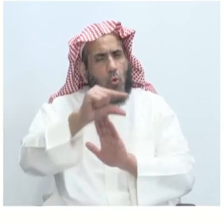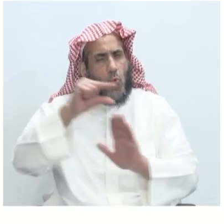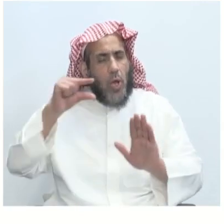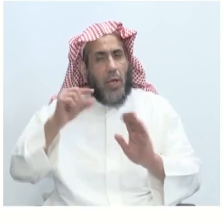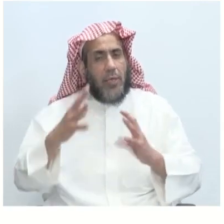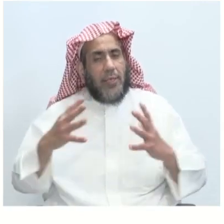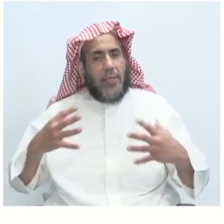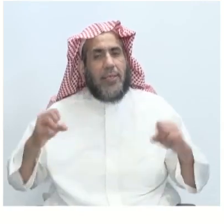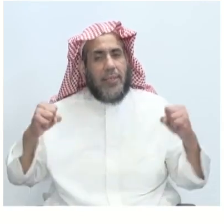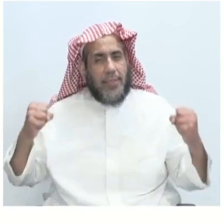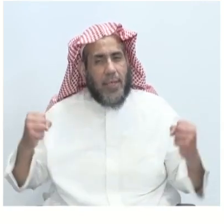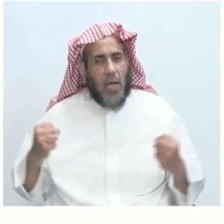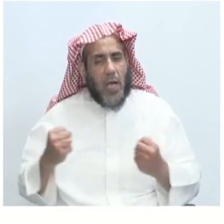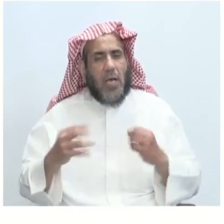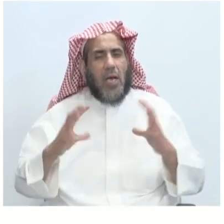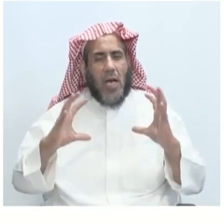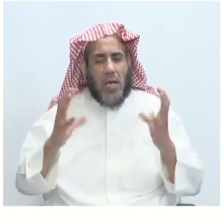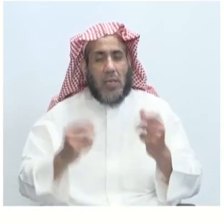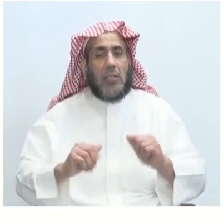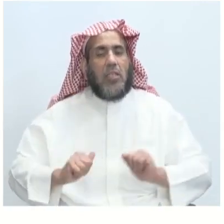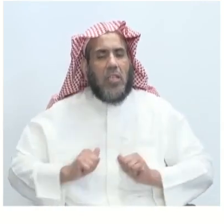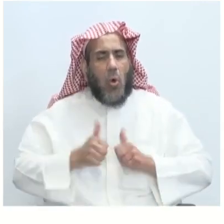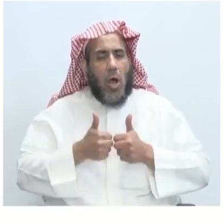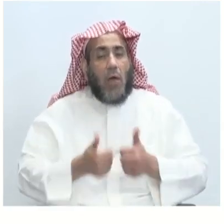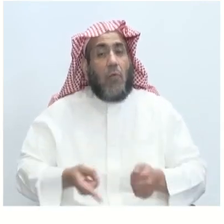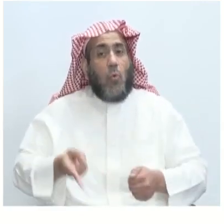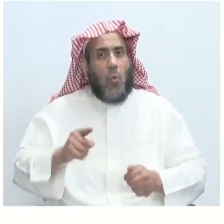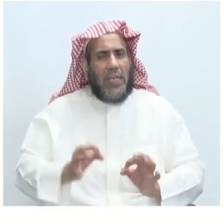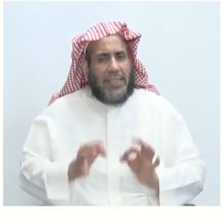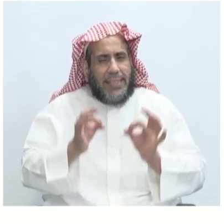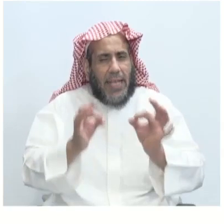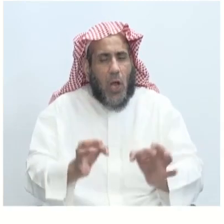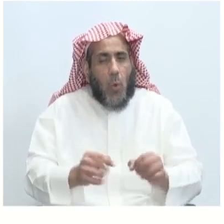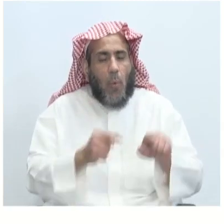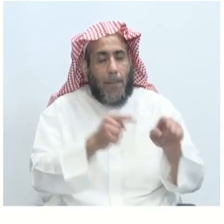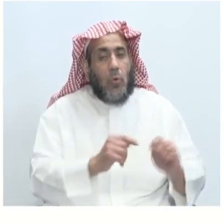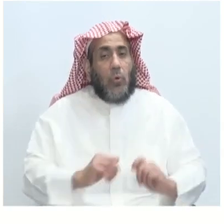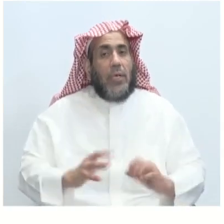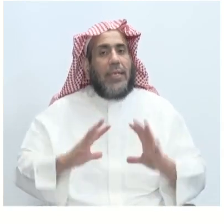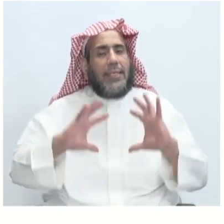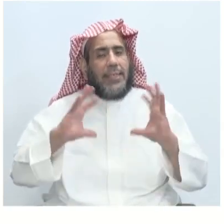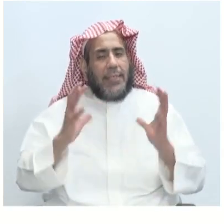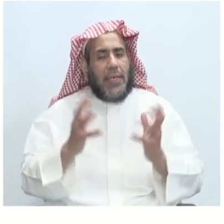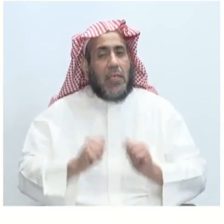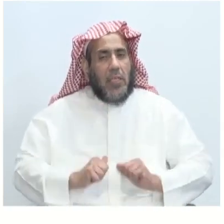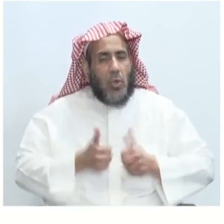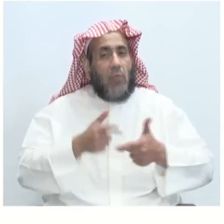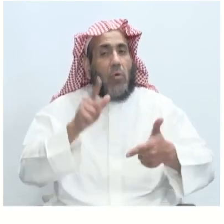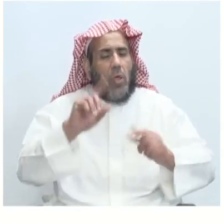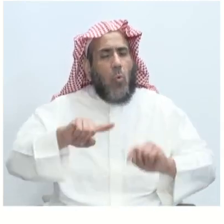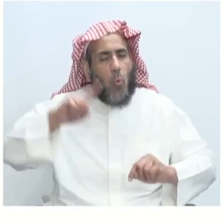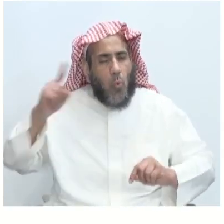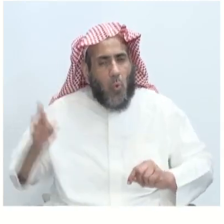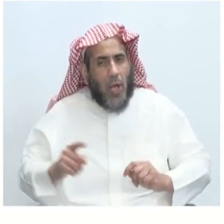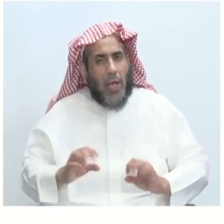اداره الدوافع والتحكم بها اذا درسنا هو اداره الدوافع والتحكم